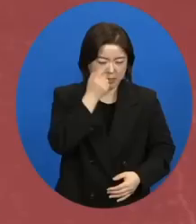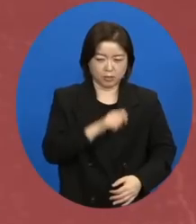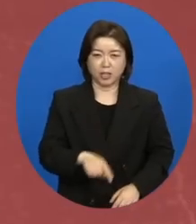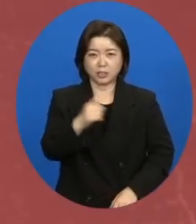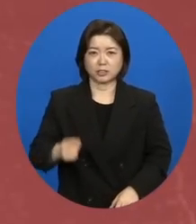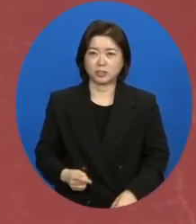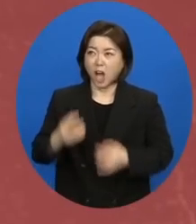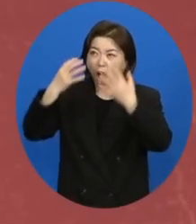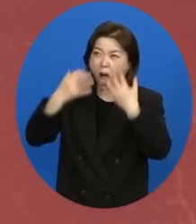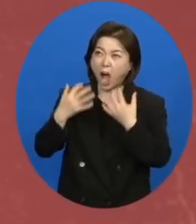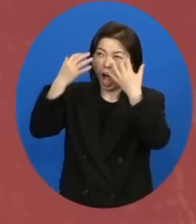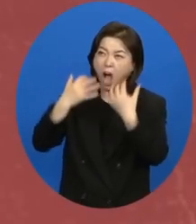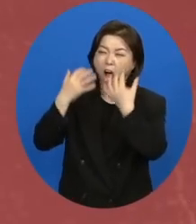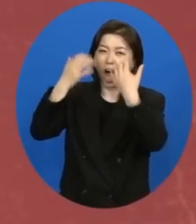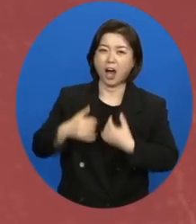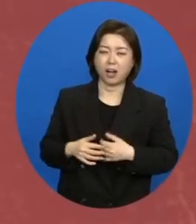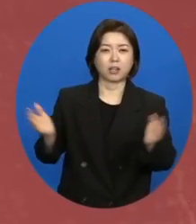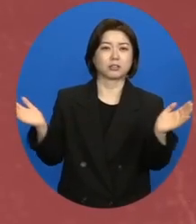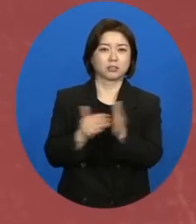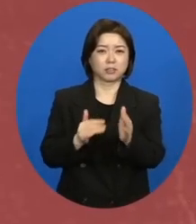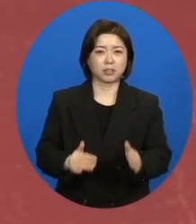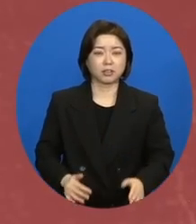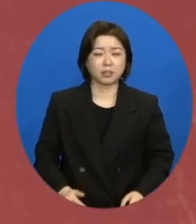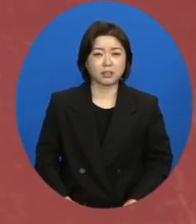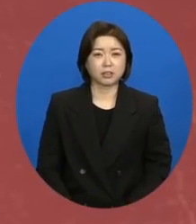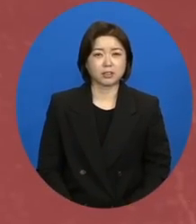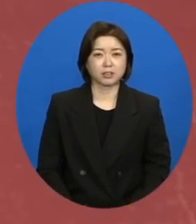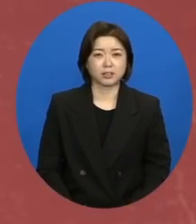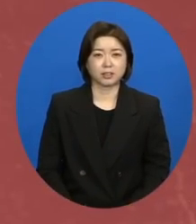뭐 엉엉 울면서 그리고 끝났어요.